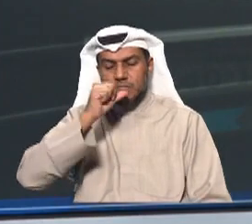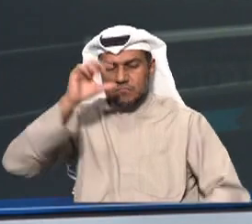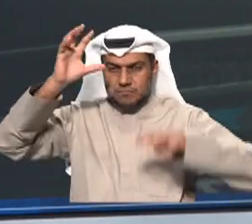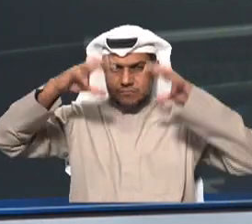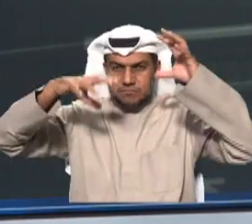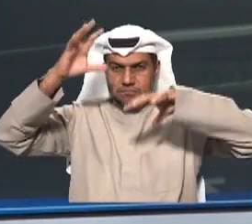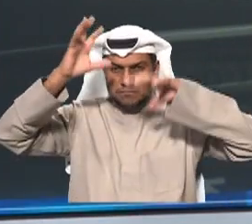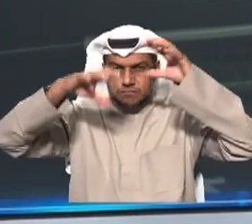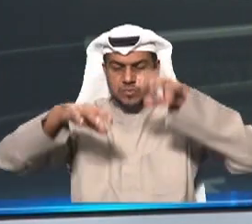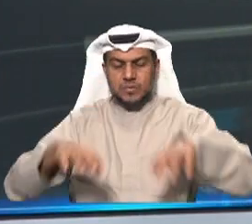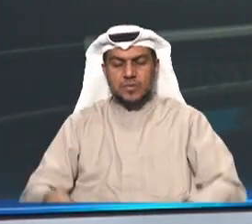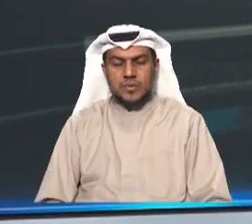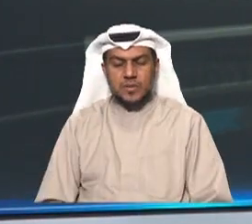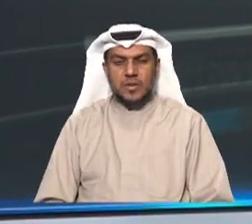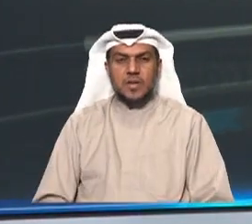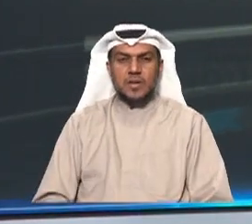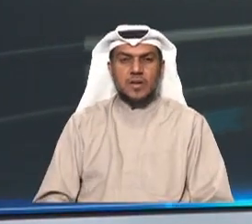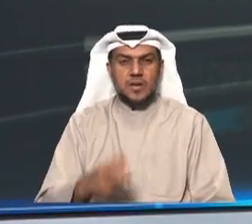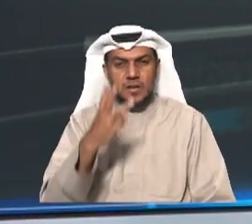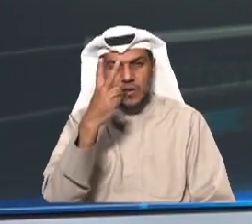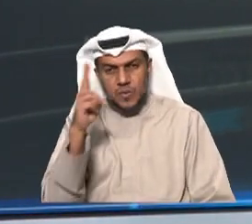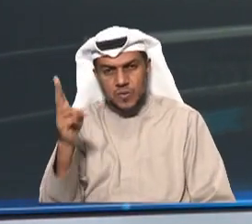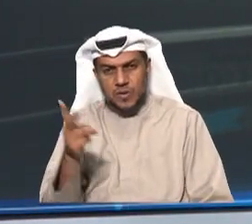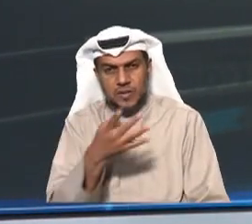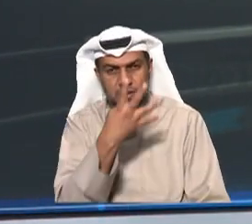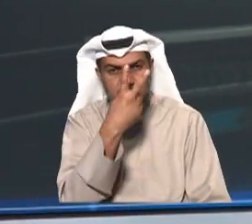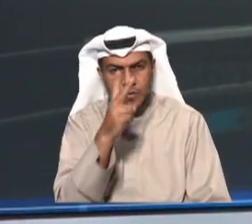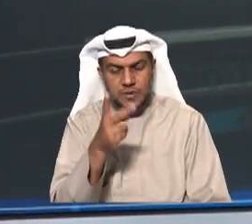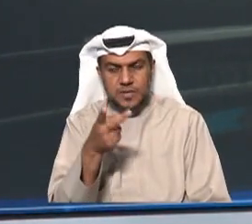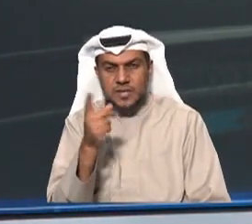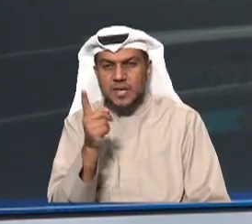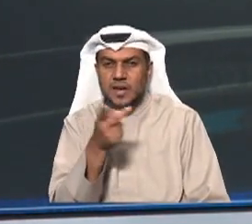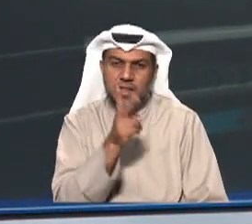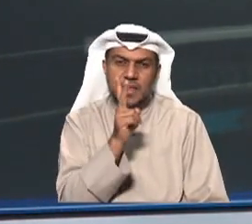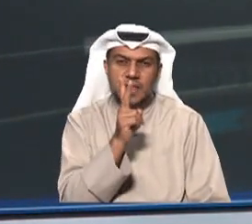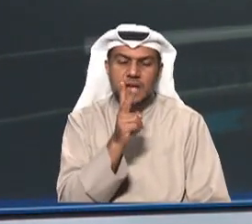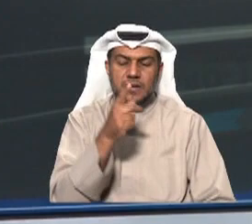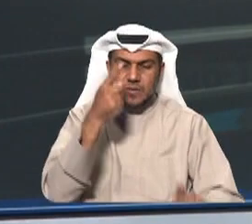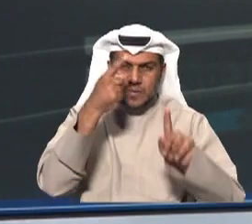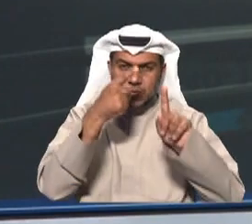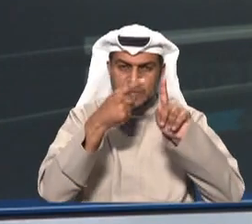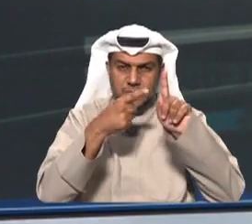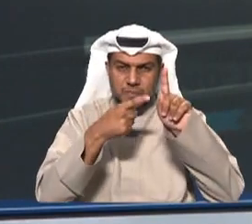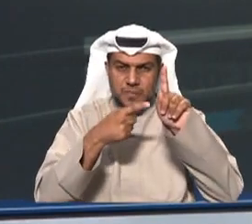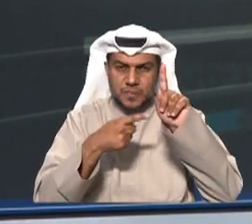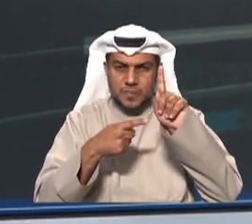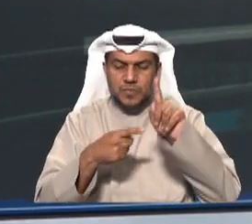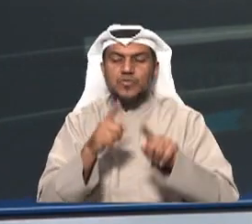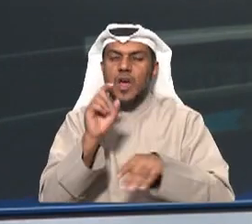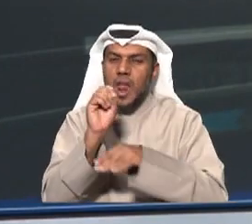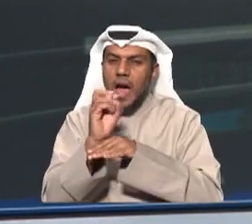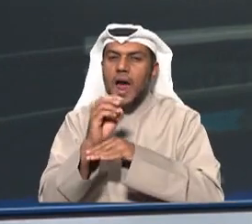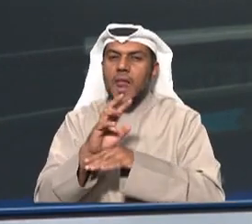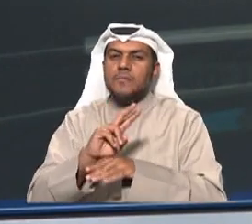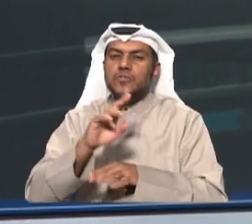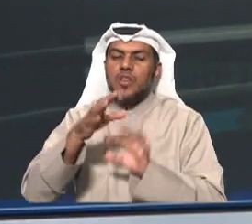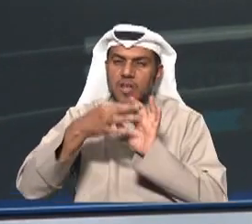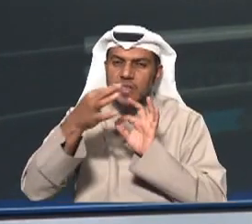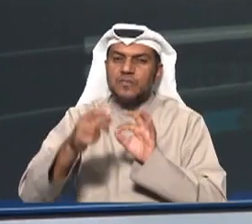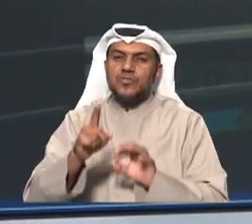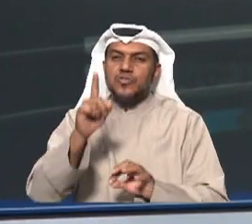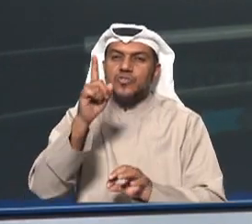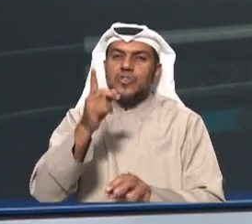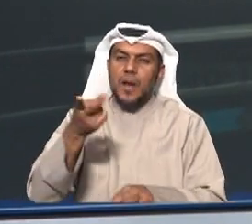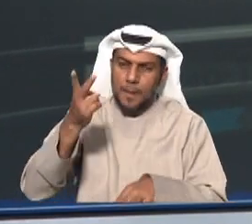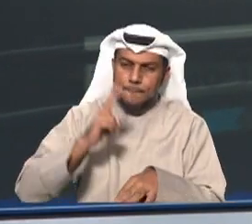العظمى 22 إلى 23 والصغرى 11 إلى 12 درجة مئوية. وبالتأكيد راح نوافيكم في تفاصيل أكثر